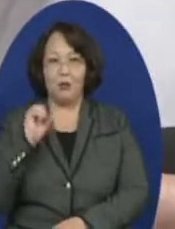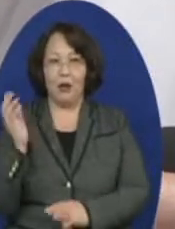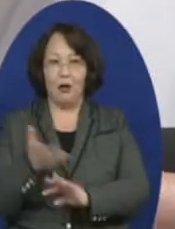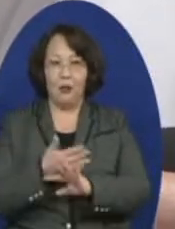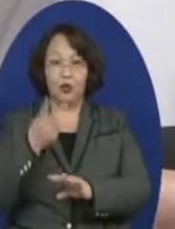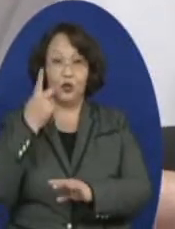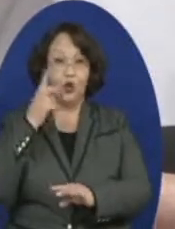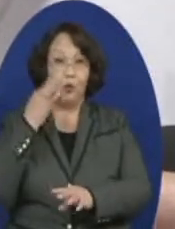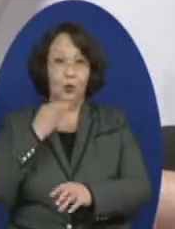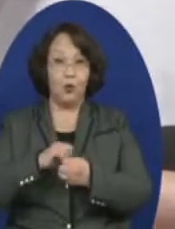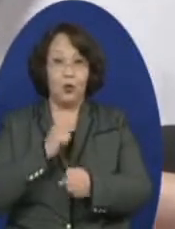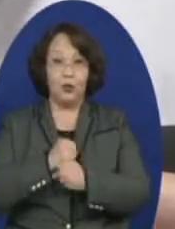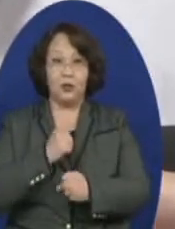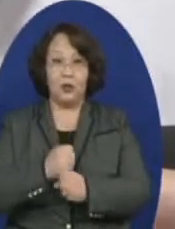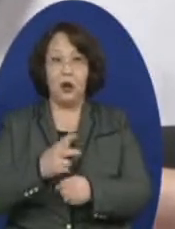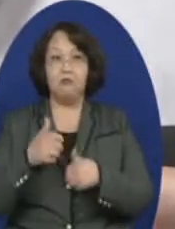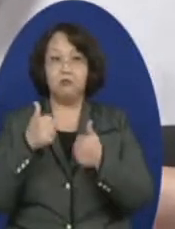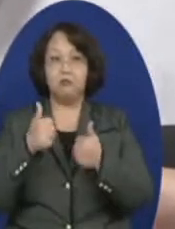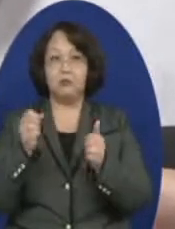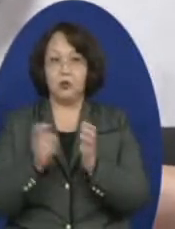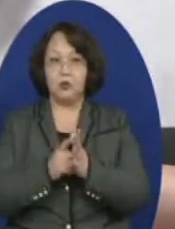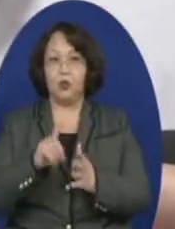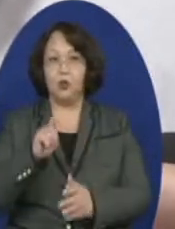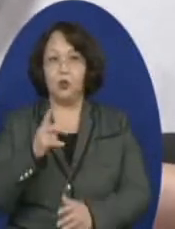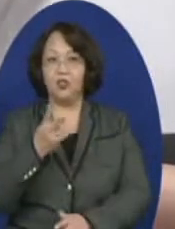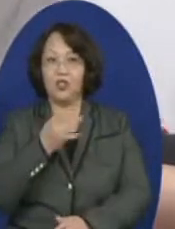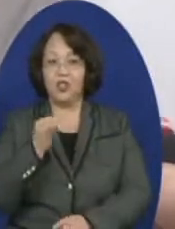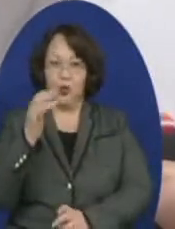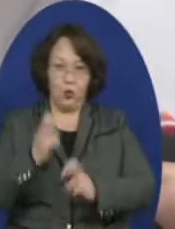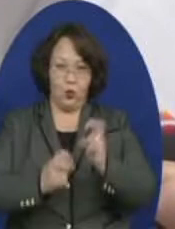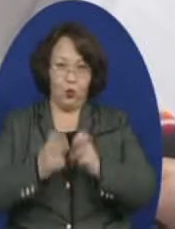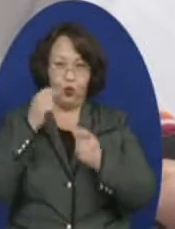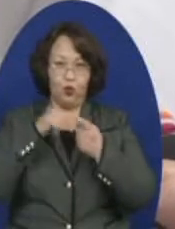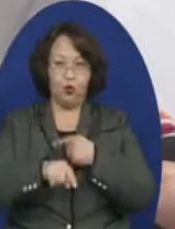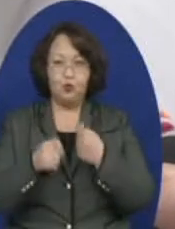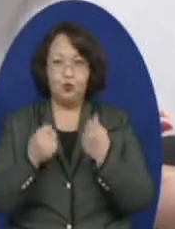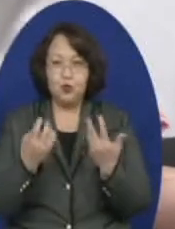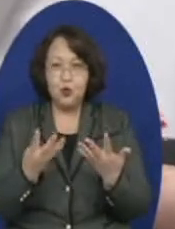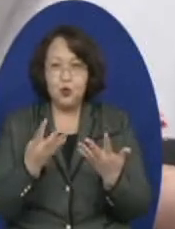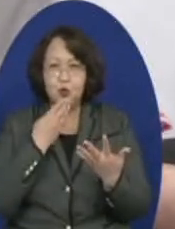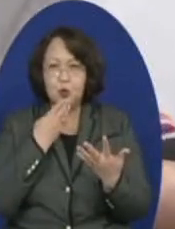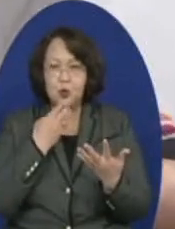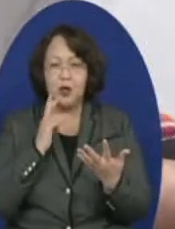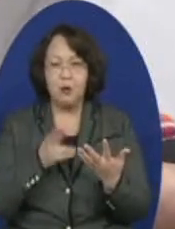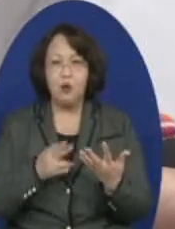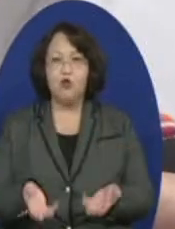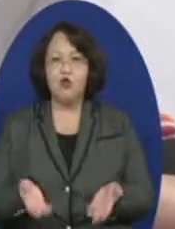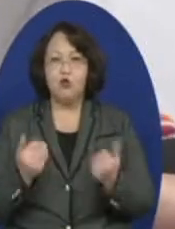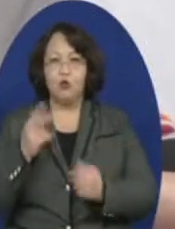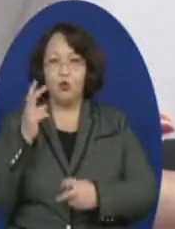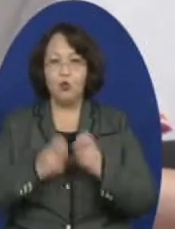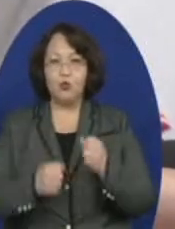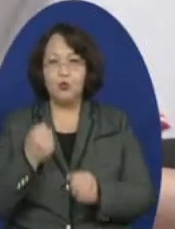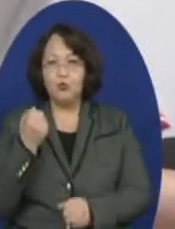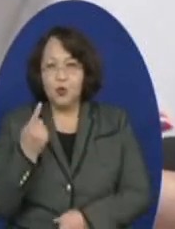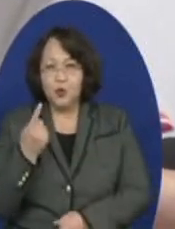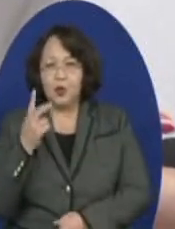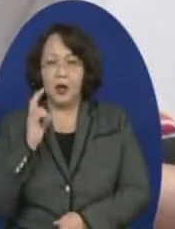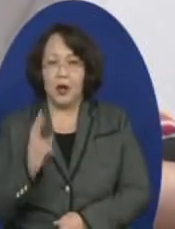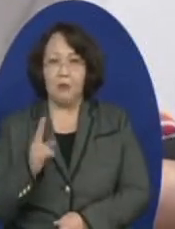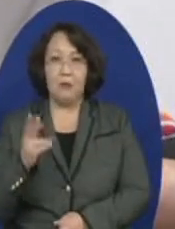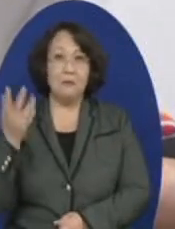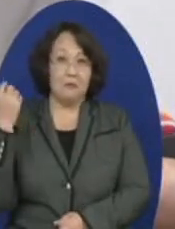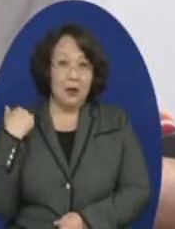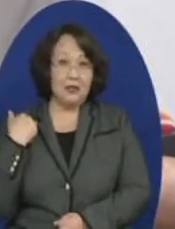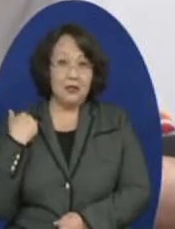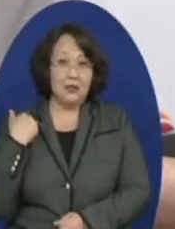байна гэдээ. Ягаад гэвэл тэнд дотор ердөө хүнсний үйлдвэрлэлийн 9 компани, хөнгөн үйлдвэрийн ганцхан компани гэсэн штэ. Тэгээд тэрэн дотор